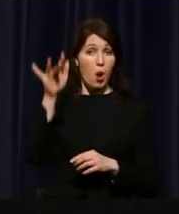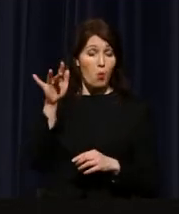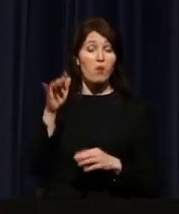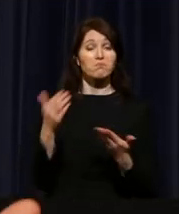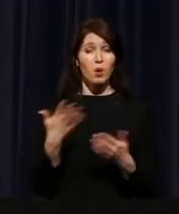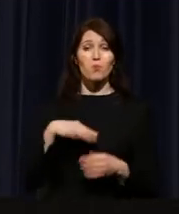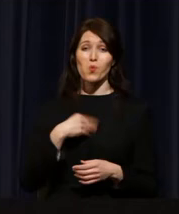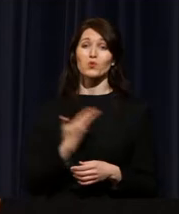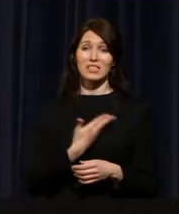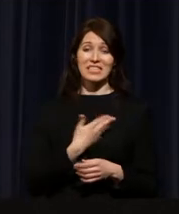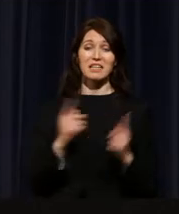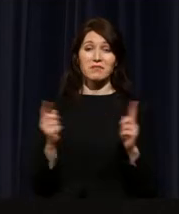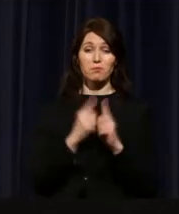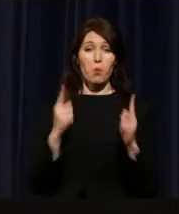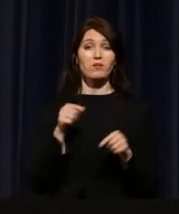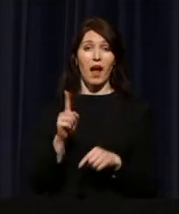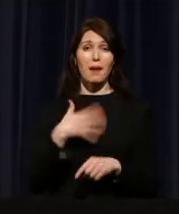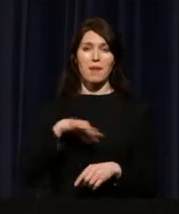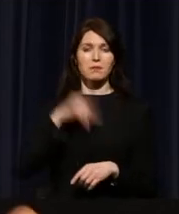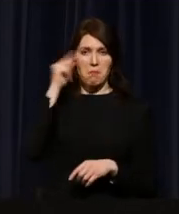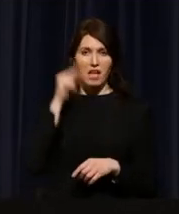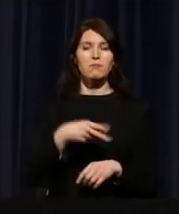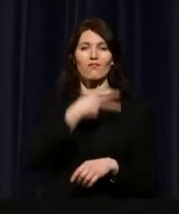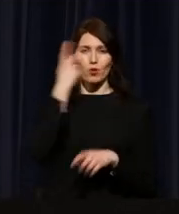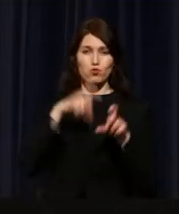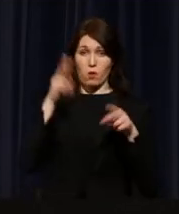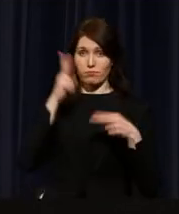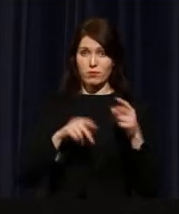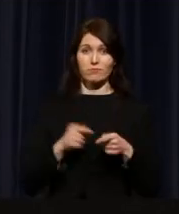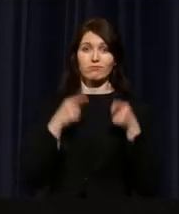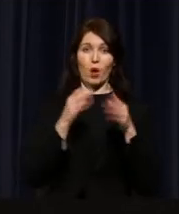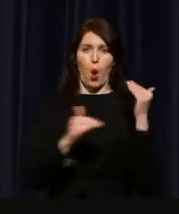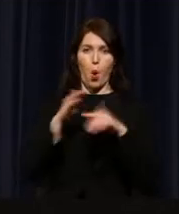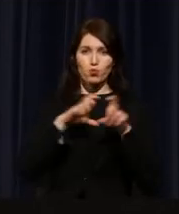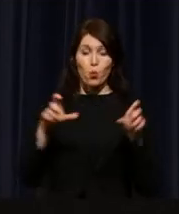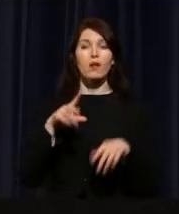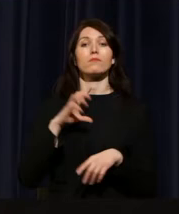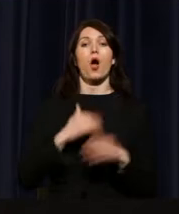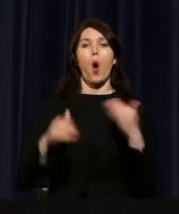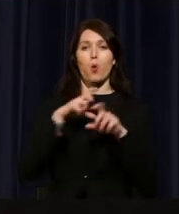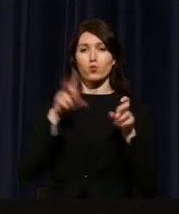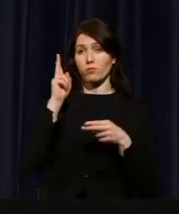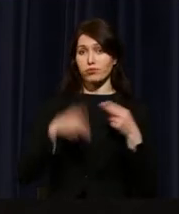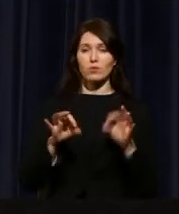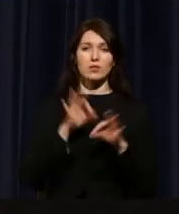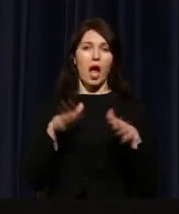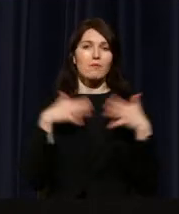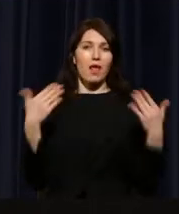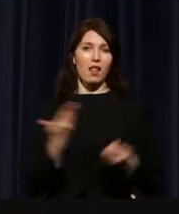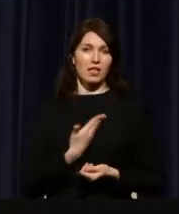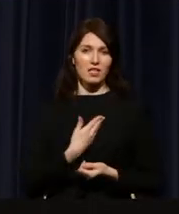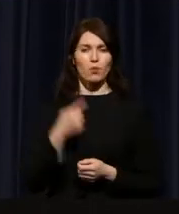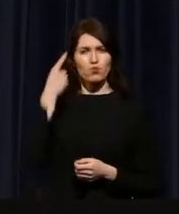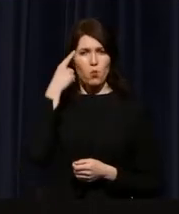mūsu dzīves gājums ir tāds, mēs mācāmies, pabeidzam vidusskolu, iestājamies augstskolā, pabeidzam augstskolu un sākam to lielo dzīvi. Un tad liekas,